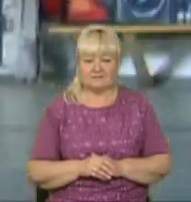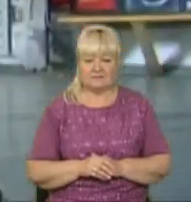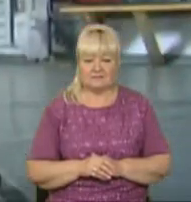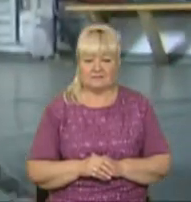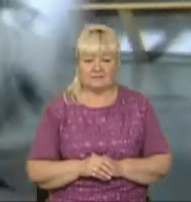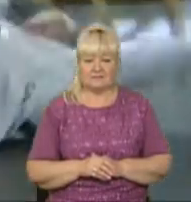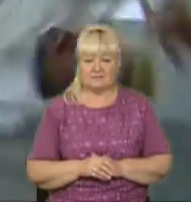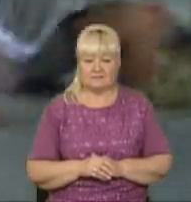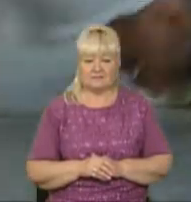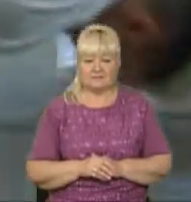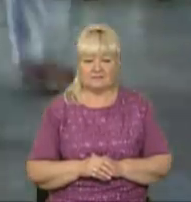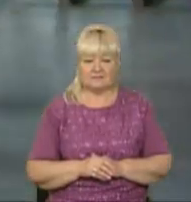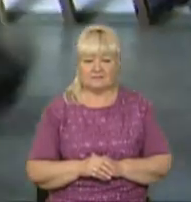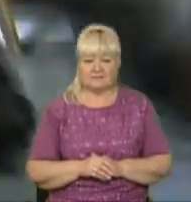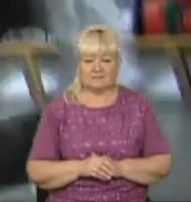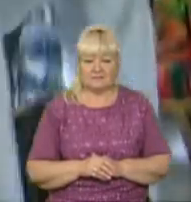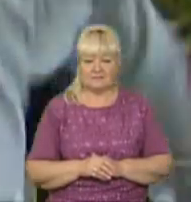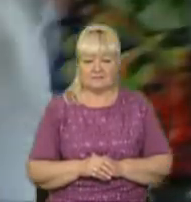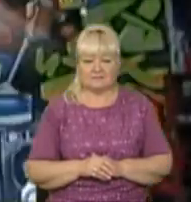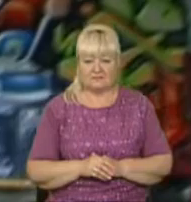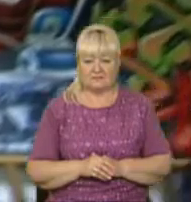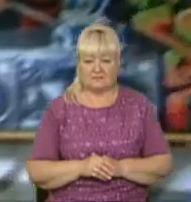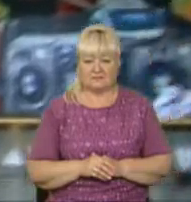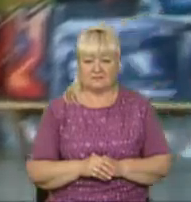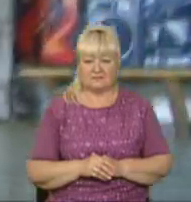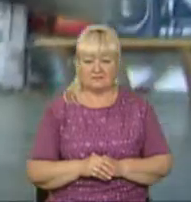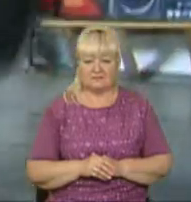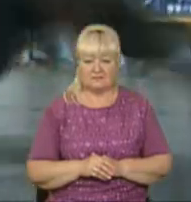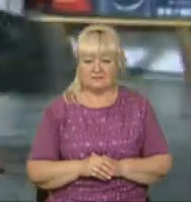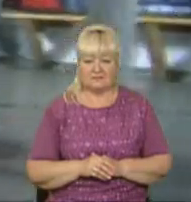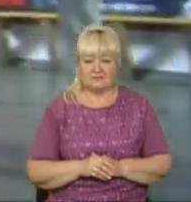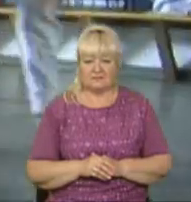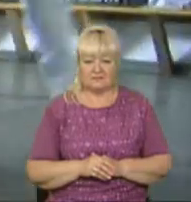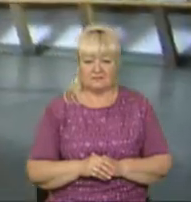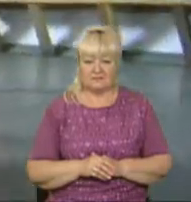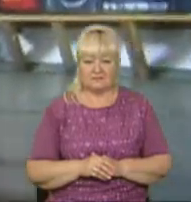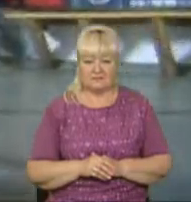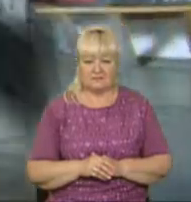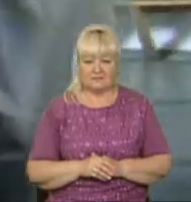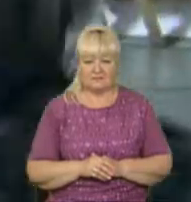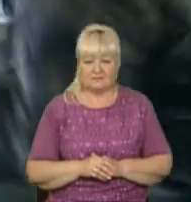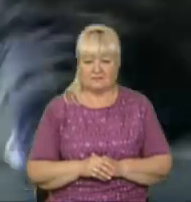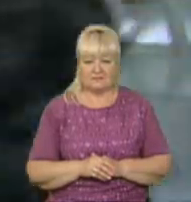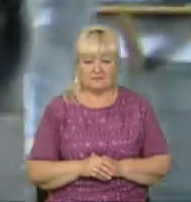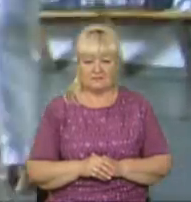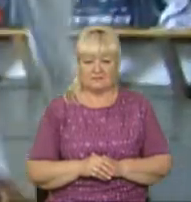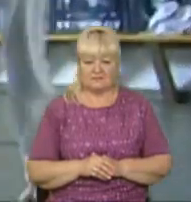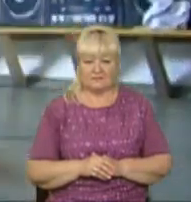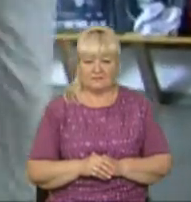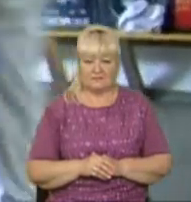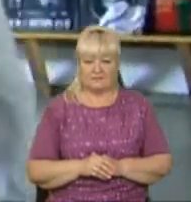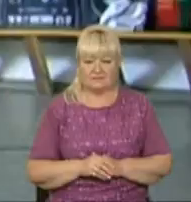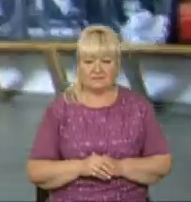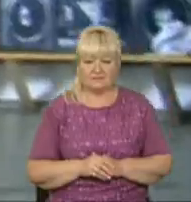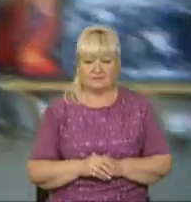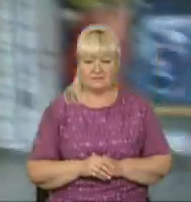Чики хочуть м'ясо, а даю. Чики дають м'ясо, я беру. Чики хочуть м'ясо, ну давай. Чики дають м'ясо, ну